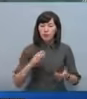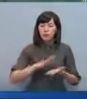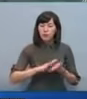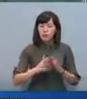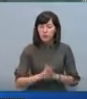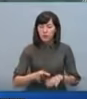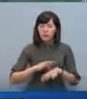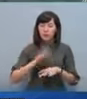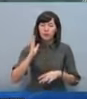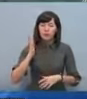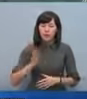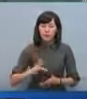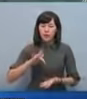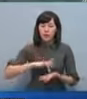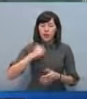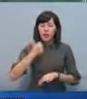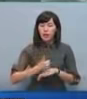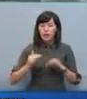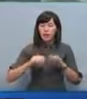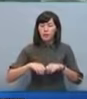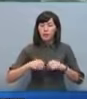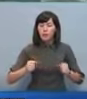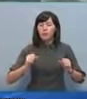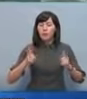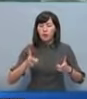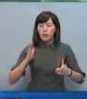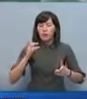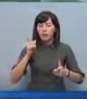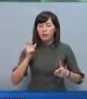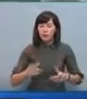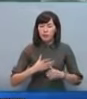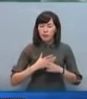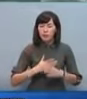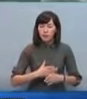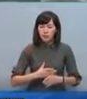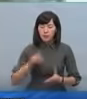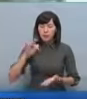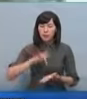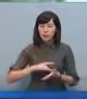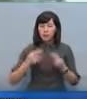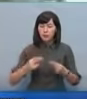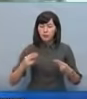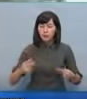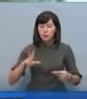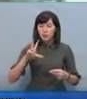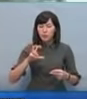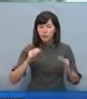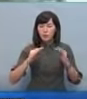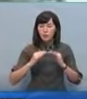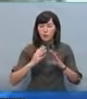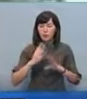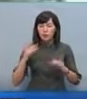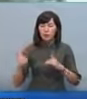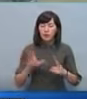келіссөздер жүргізілуде. Қала әкімдігі баспанасын бұзуға келісім берген тұрғындарға көмек ретінде шаһардағы сатылатын 300-ге жуық үйдің тізімін